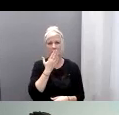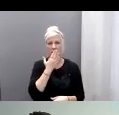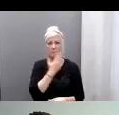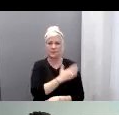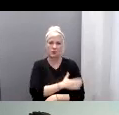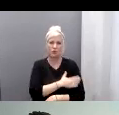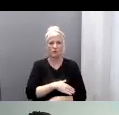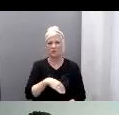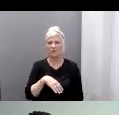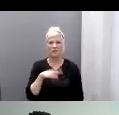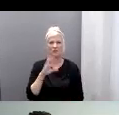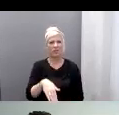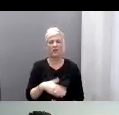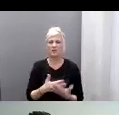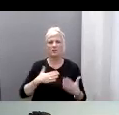detta.